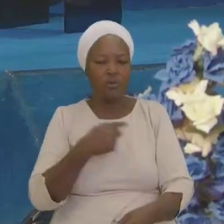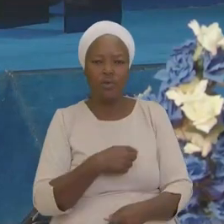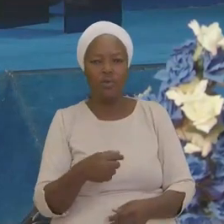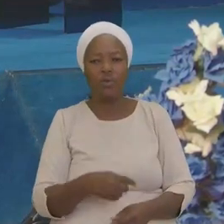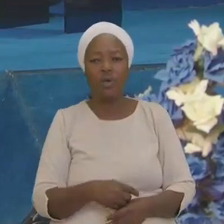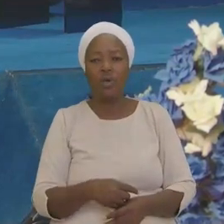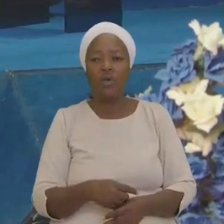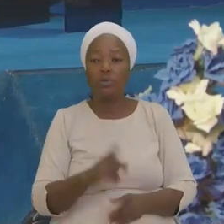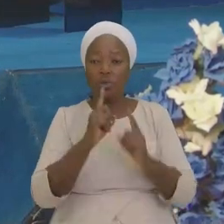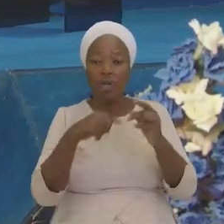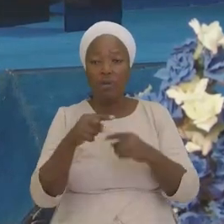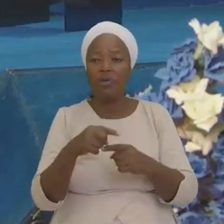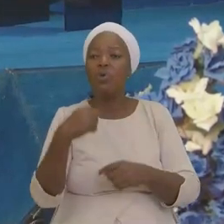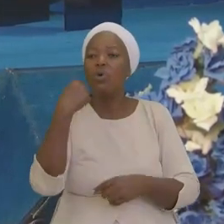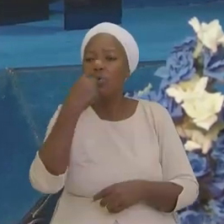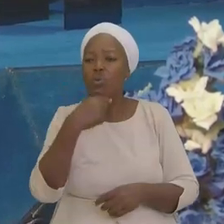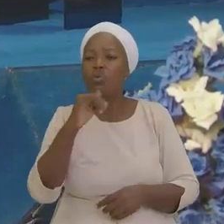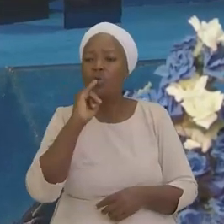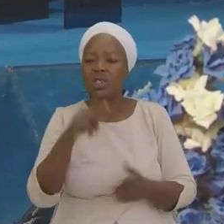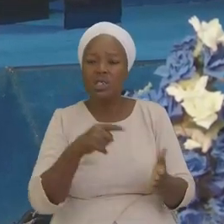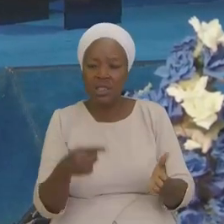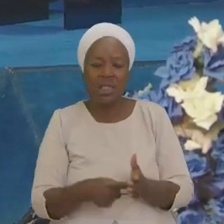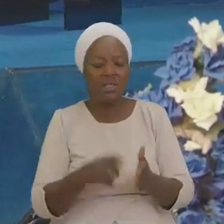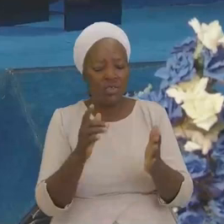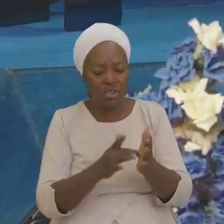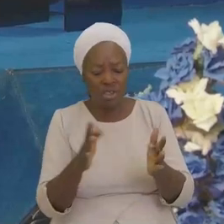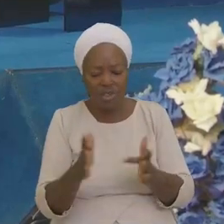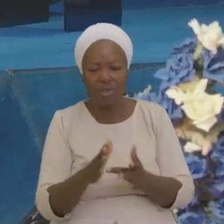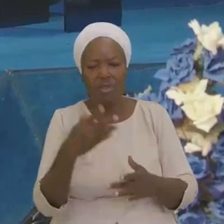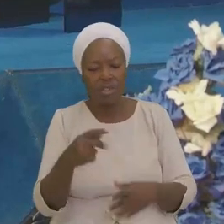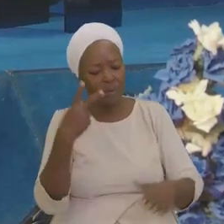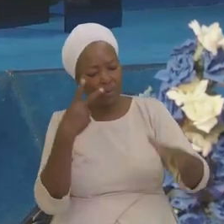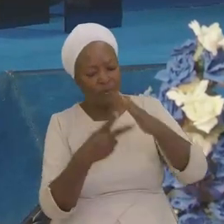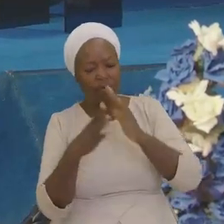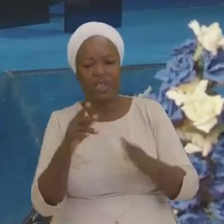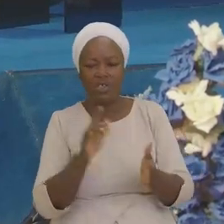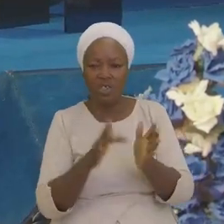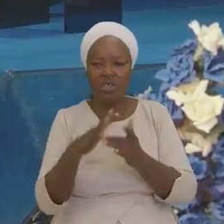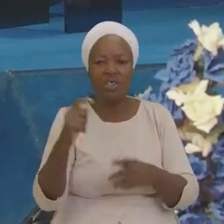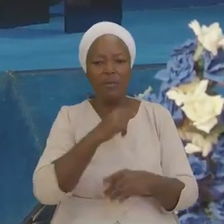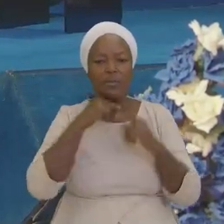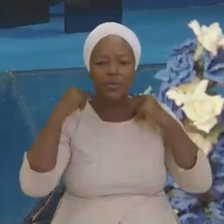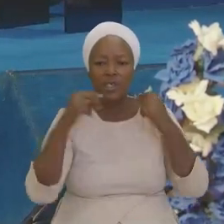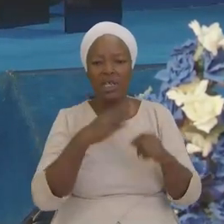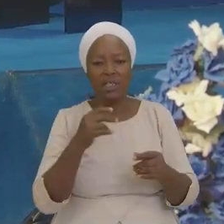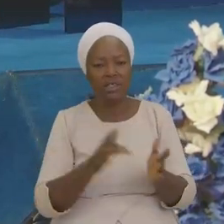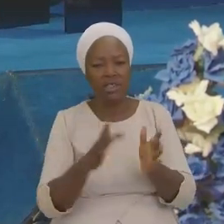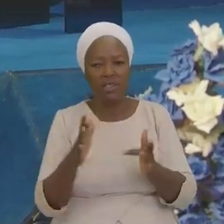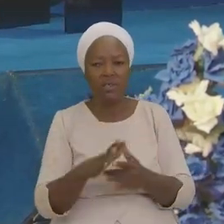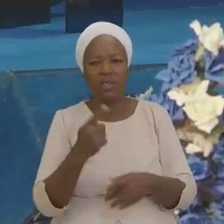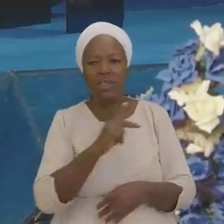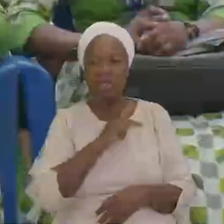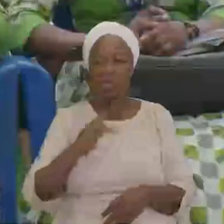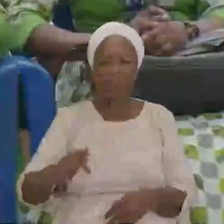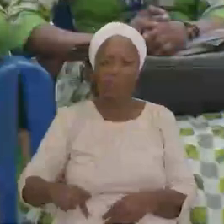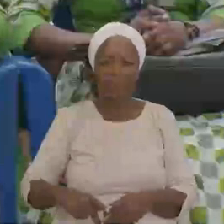C'est pourquoi ce matin, nous sommes venus considérer qui est celui-ci, Jésus le prophète, Jésus le